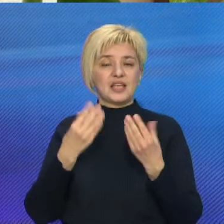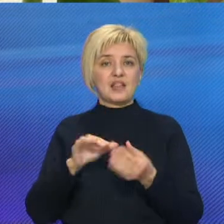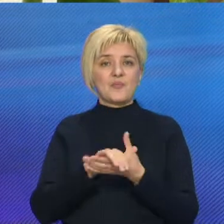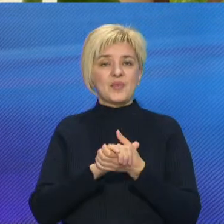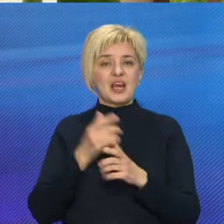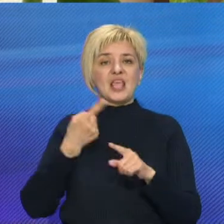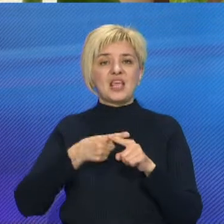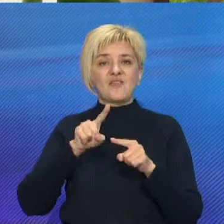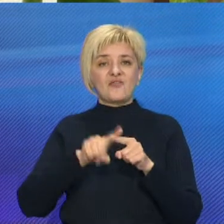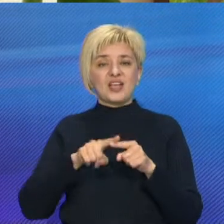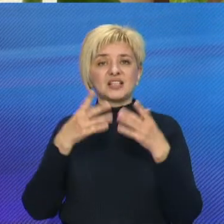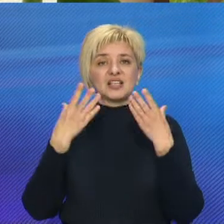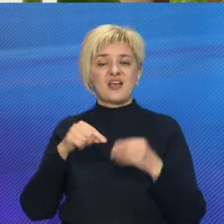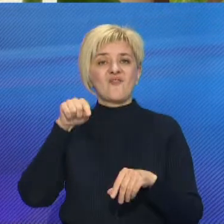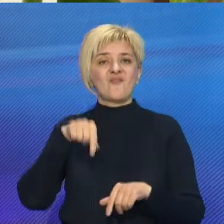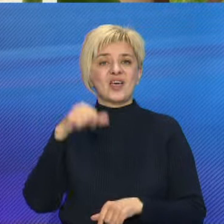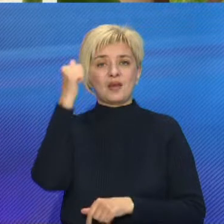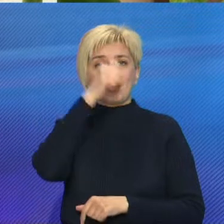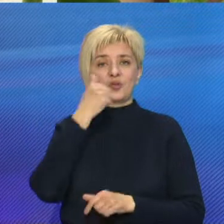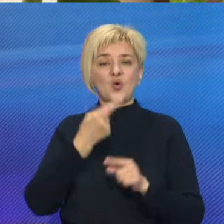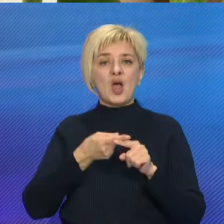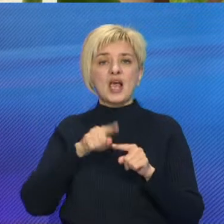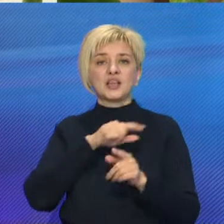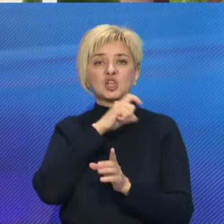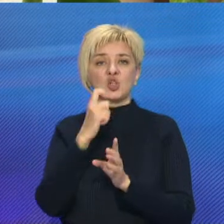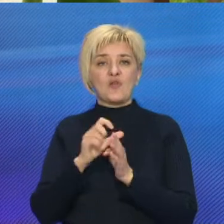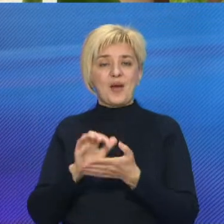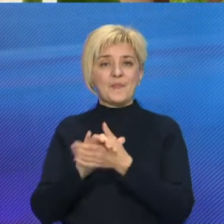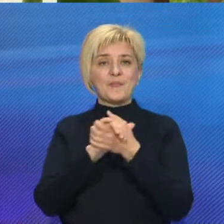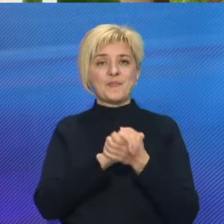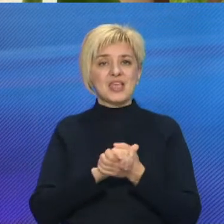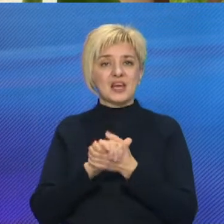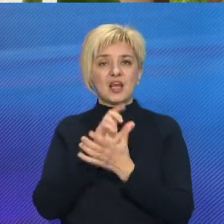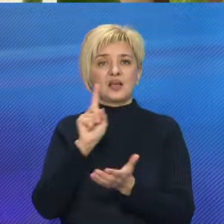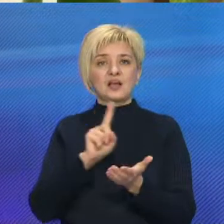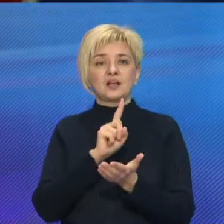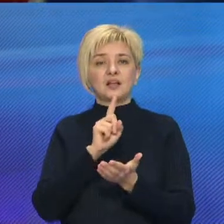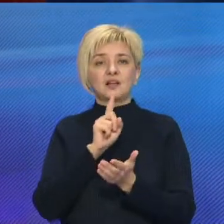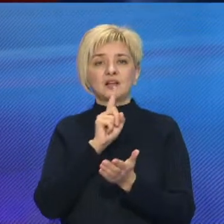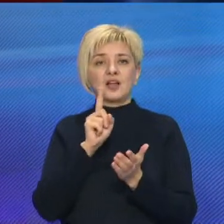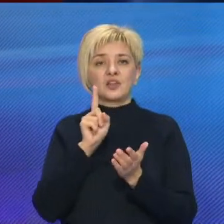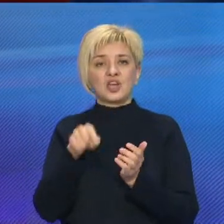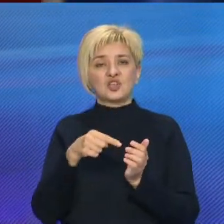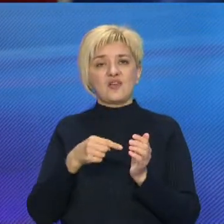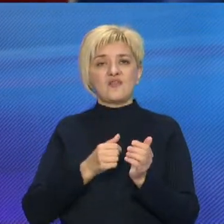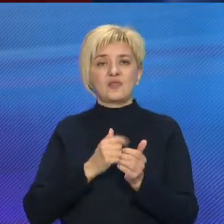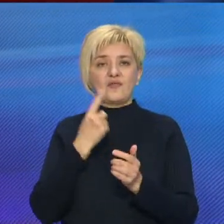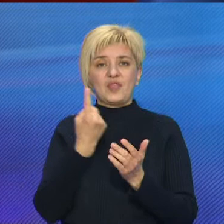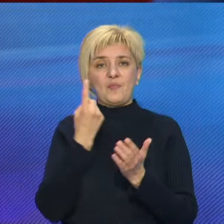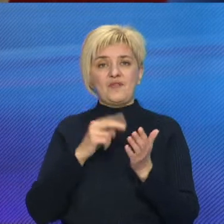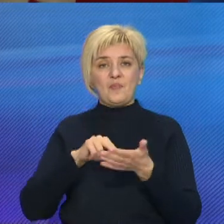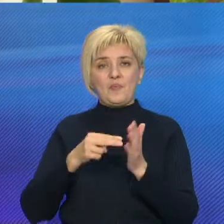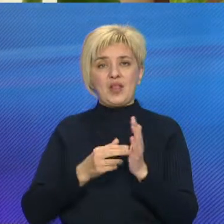дни, вот в этом году, это вот слово мира, оно даже выходит и на первый план. Чтобы